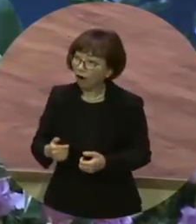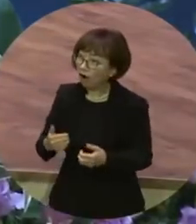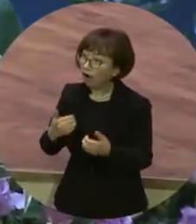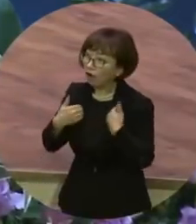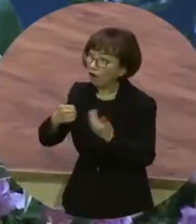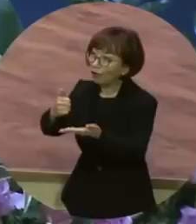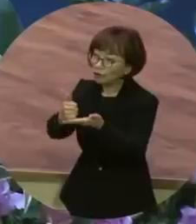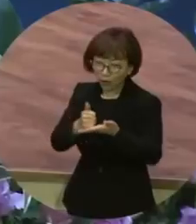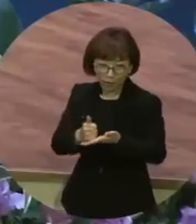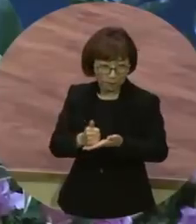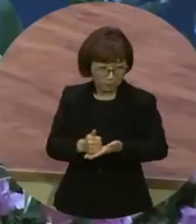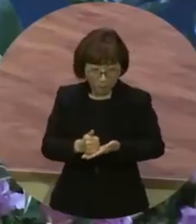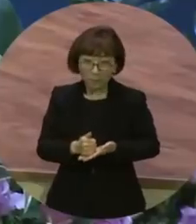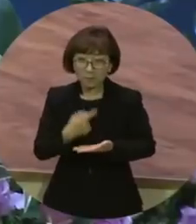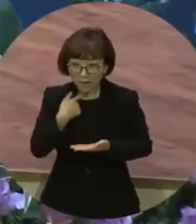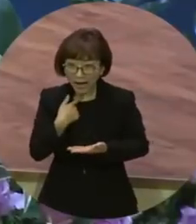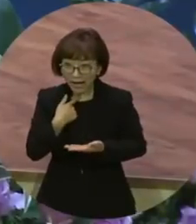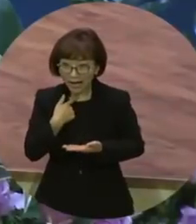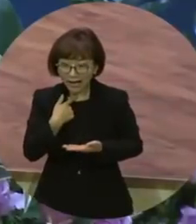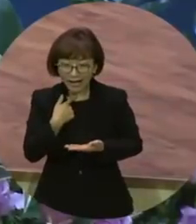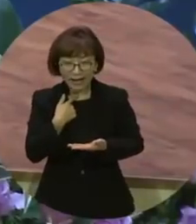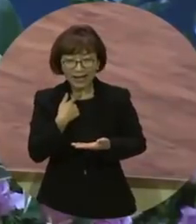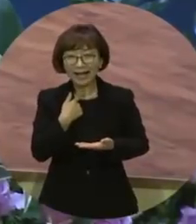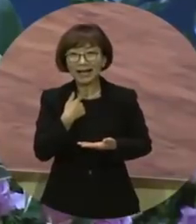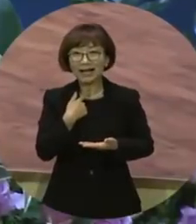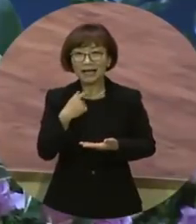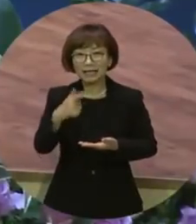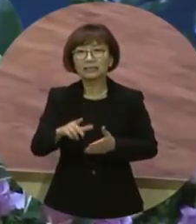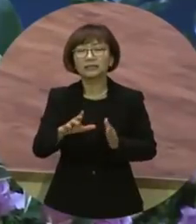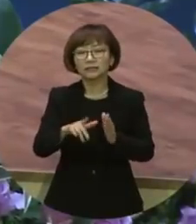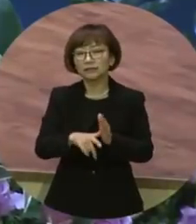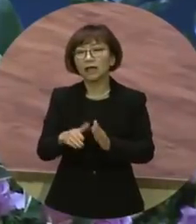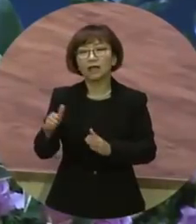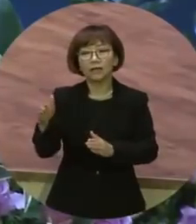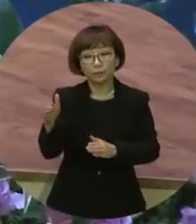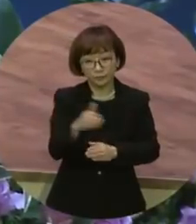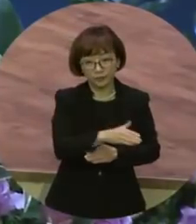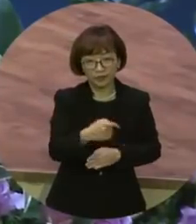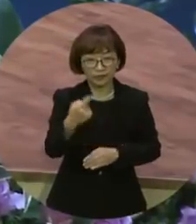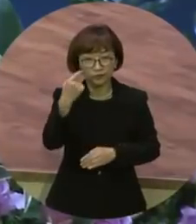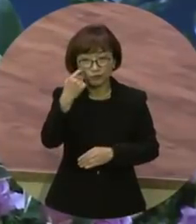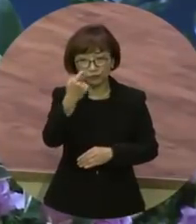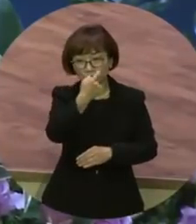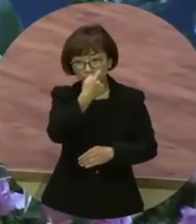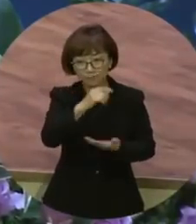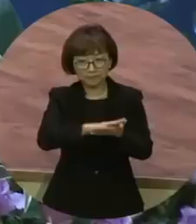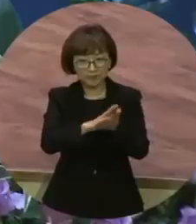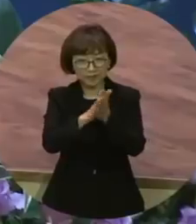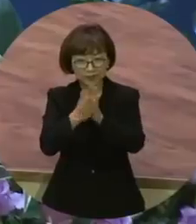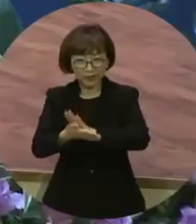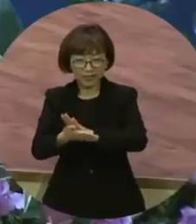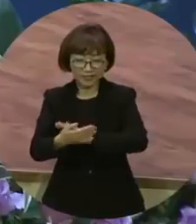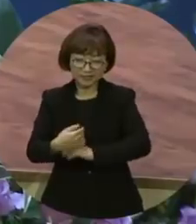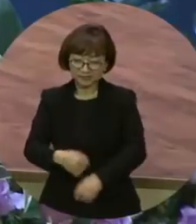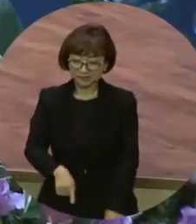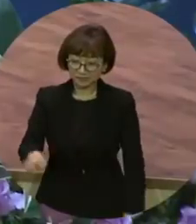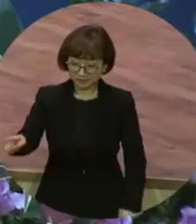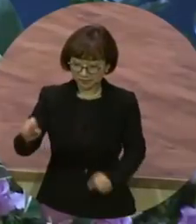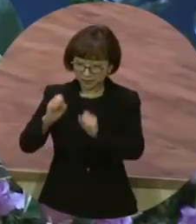영접이 막 그렇게 되어지니까요. 그때부터 제 눈이 정죄 눈으로 딱 바뀌더라고요. 전도가 안 돼?